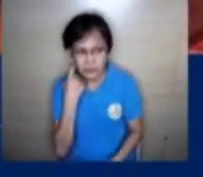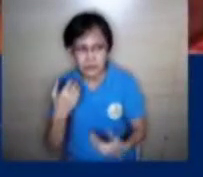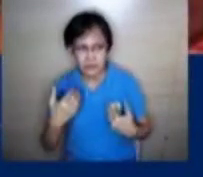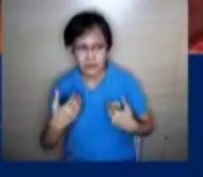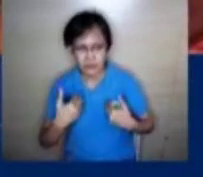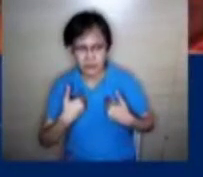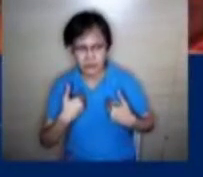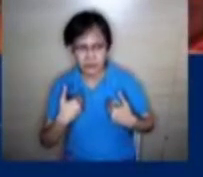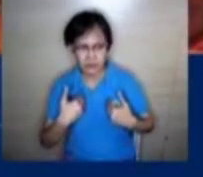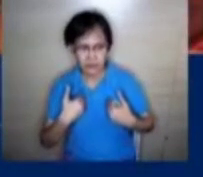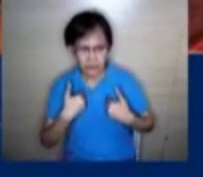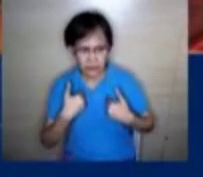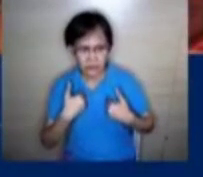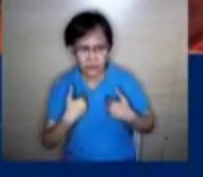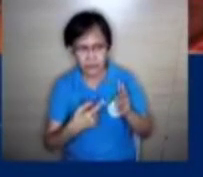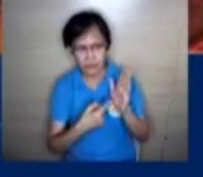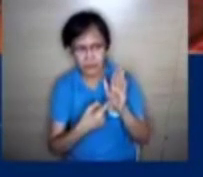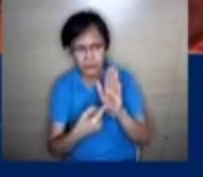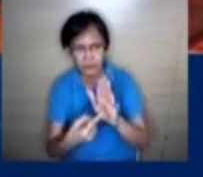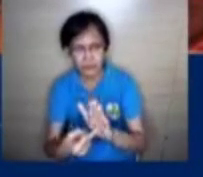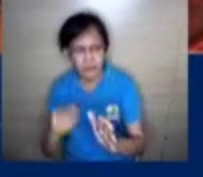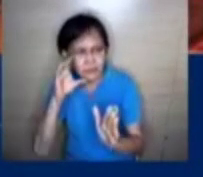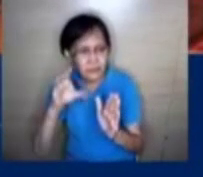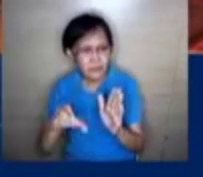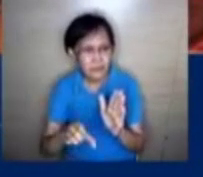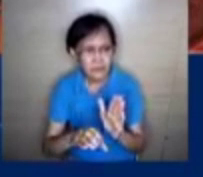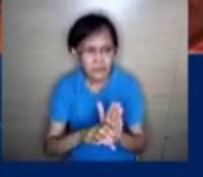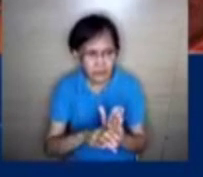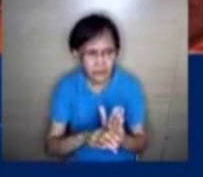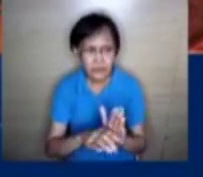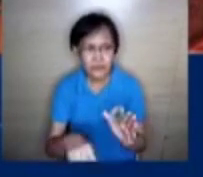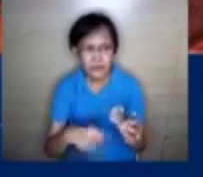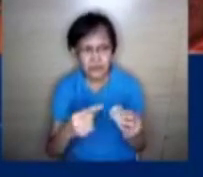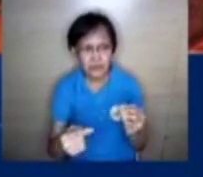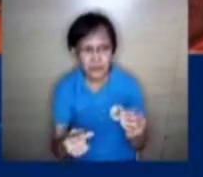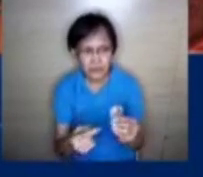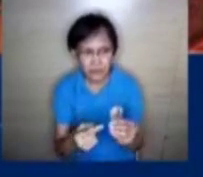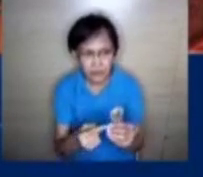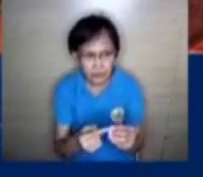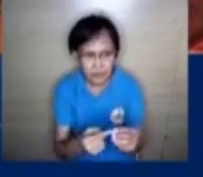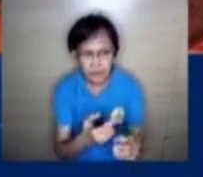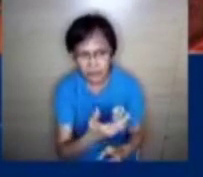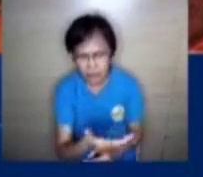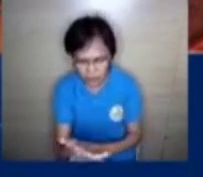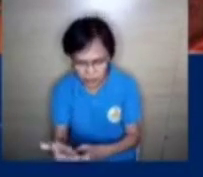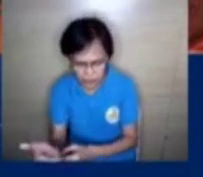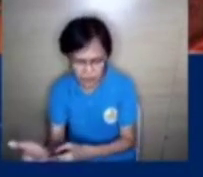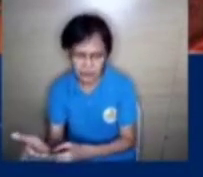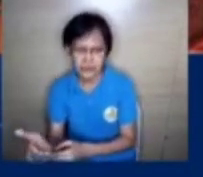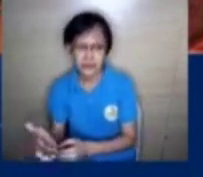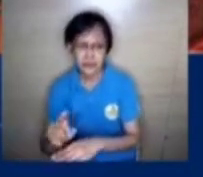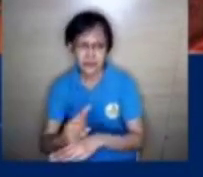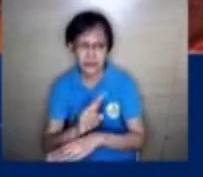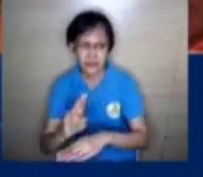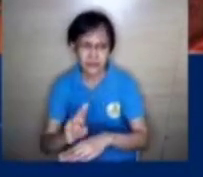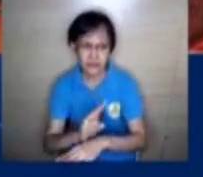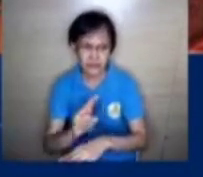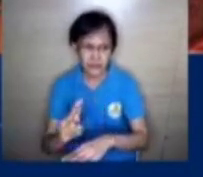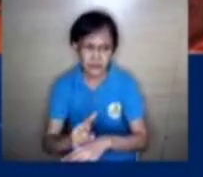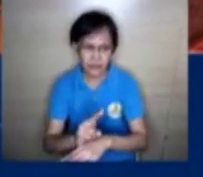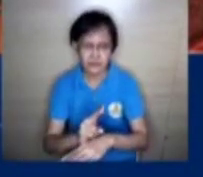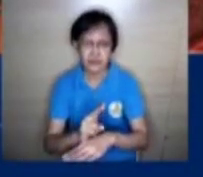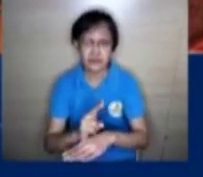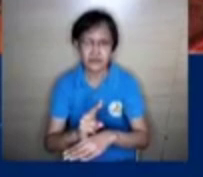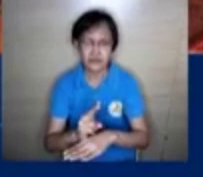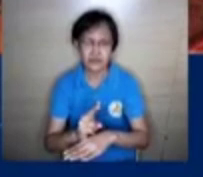Kamakailan lang ay inilunsad natin ang off-plan kaayusan sa Pasig. Nasa 24 na kalsada na ang natapos ng OK sa Pasig